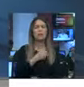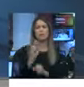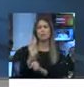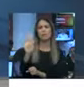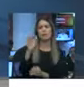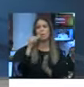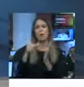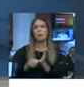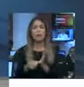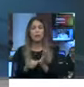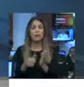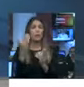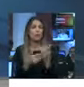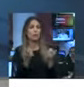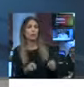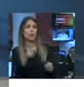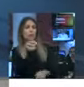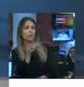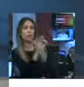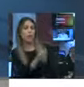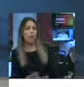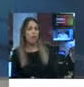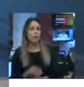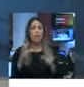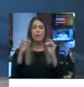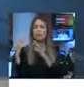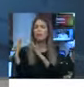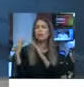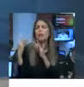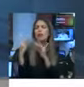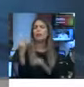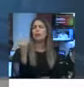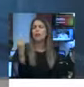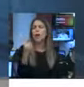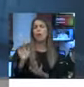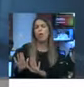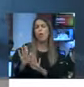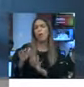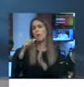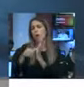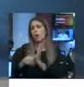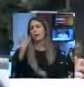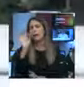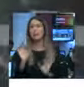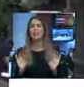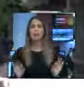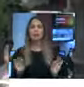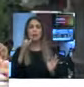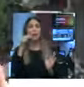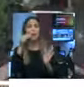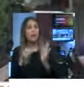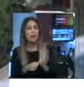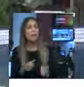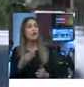להם את הסניפים, עשרות ומאות מיליארדי שקל שוכבים בלי ריבית בבנקים, הבנקים לוקחים את הכסף הזה, מלווים אותו